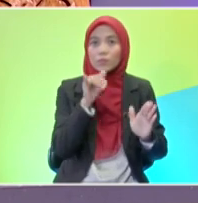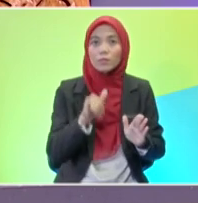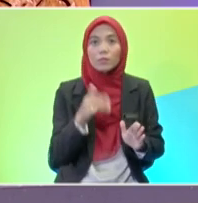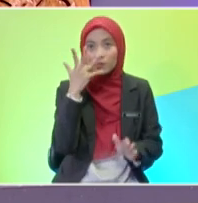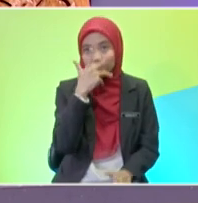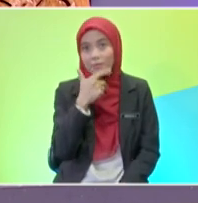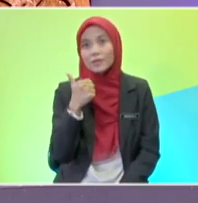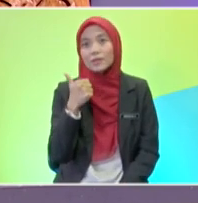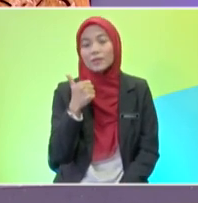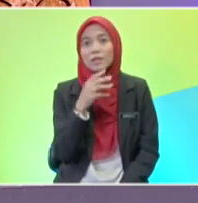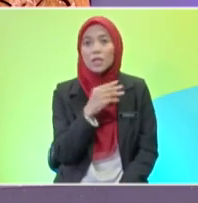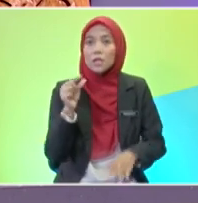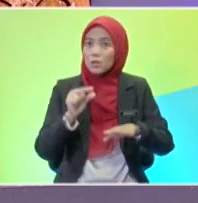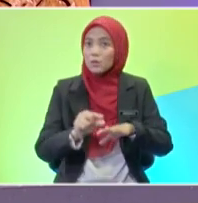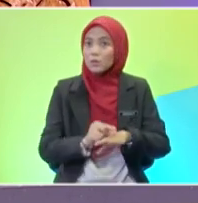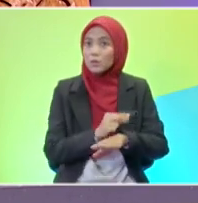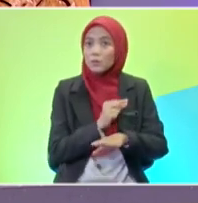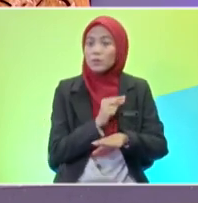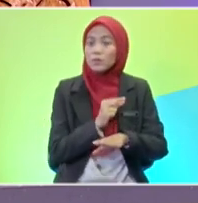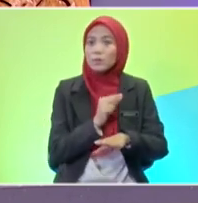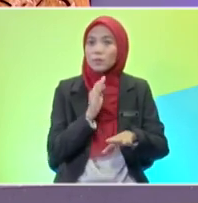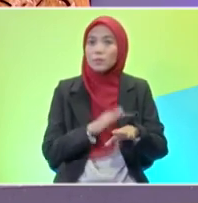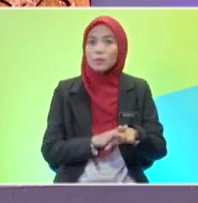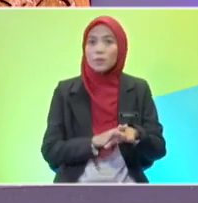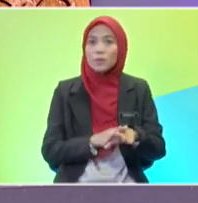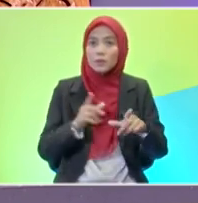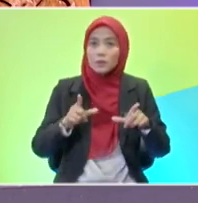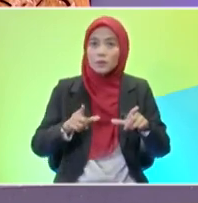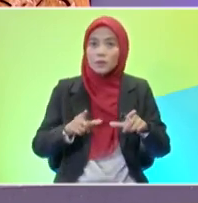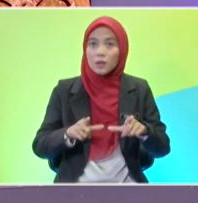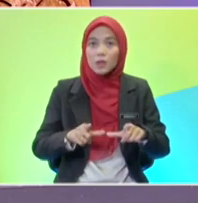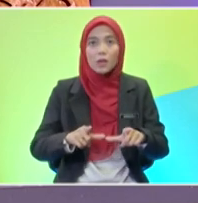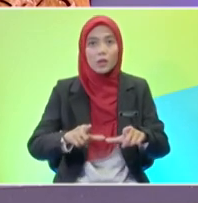kita akan aplikasikan kepada blok kayu yang kita pilih